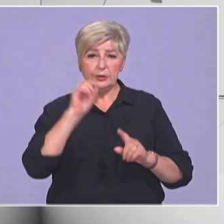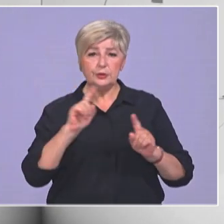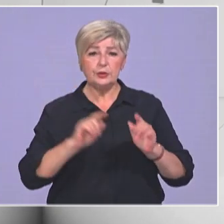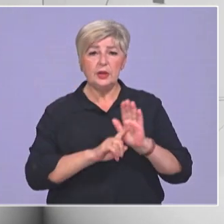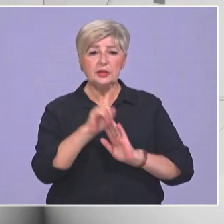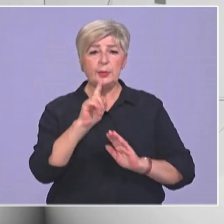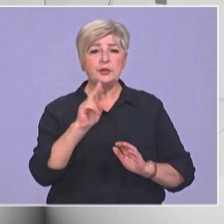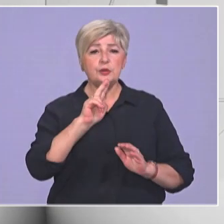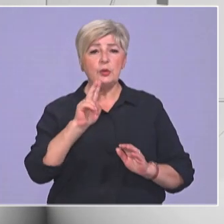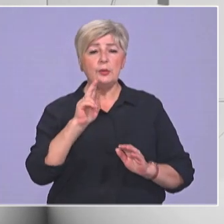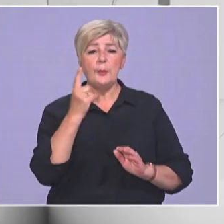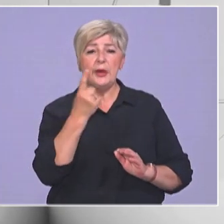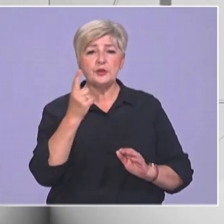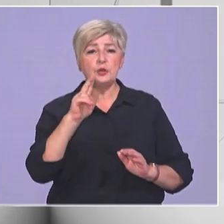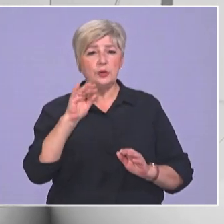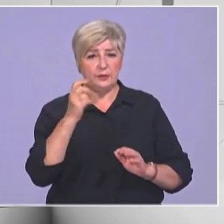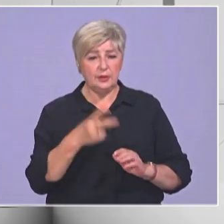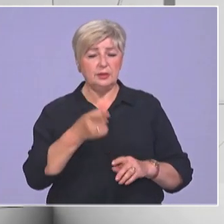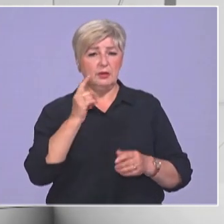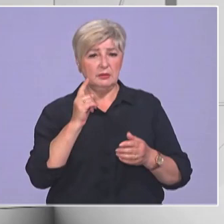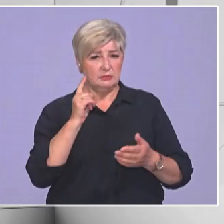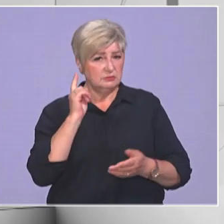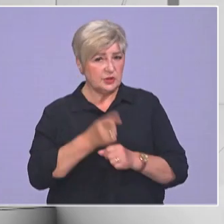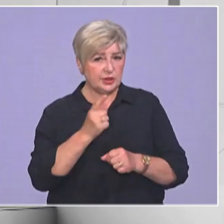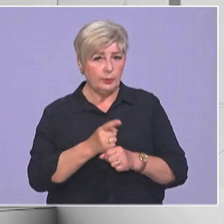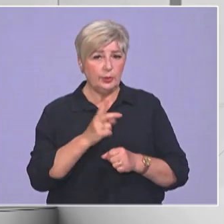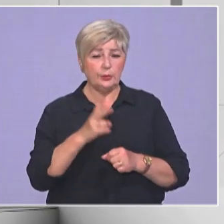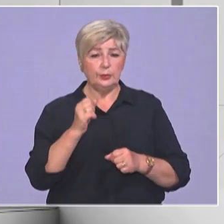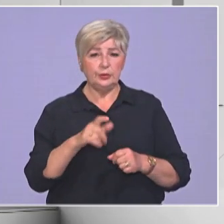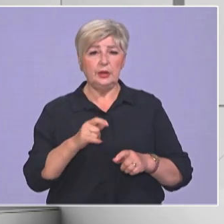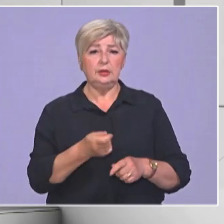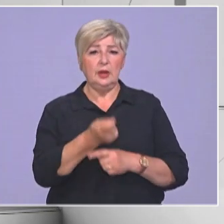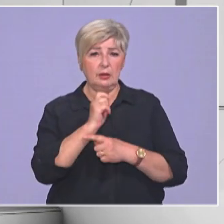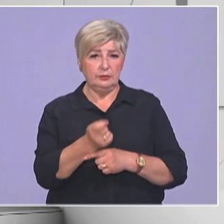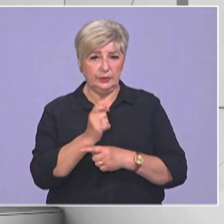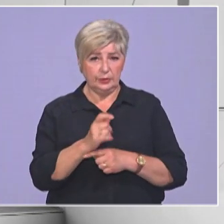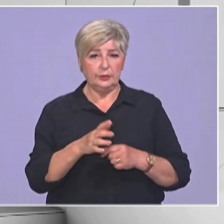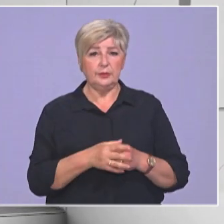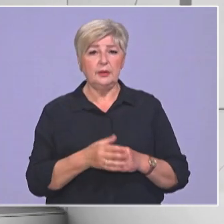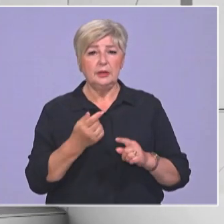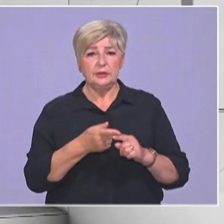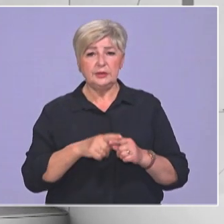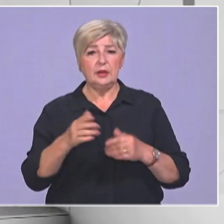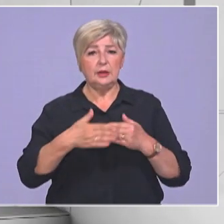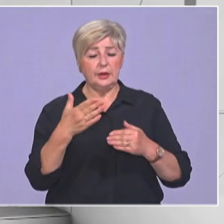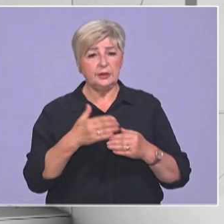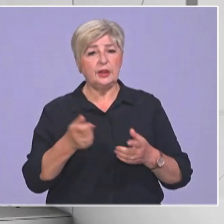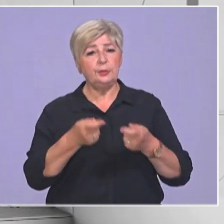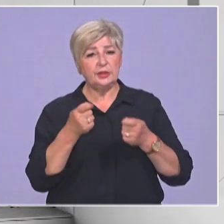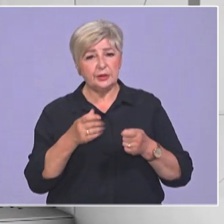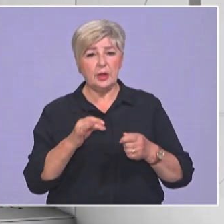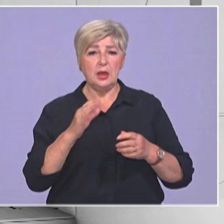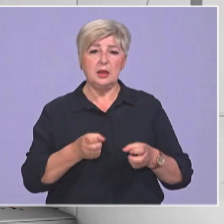квітня на Дніпропетровщині діє нерестова заборона. Порушення правил рибальства карається як адміністративною, так і